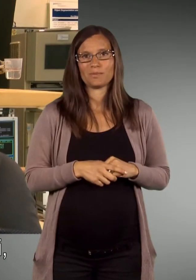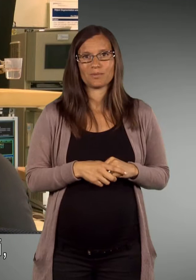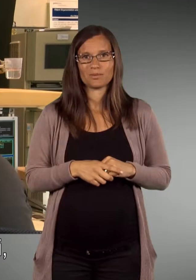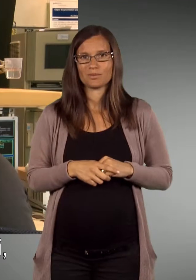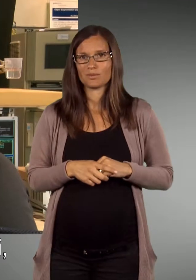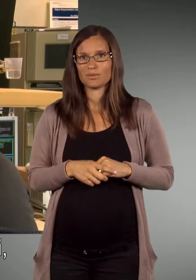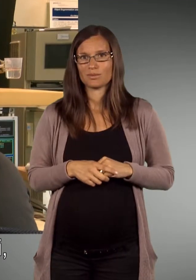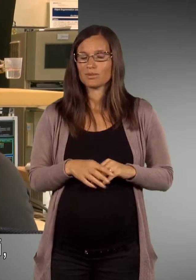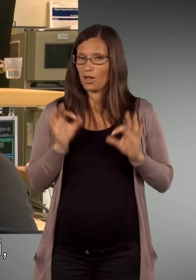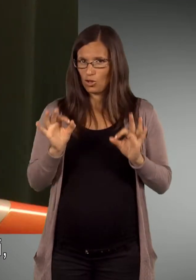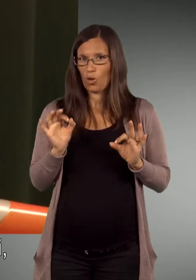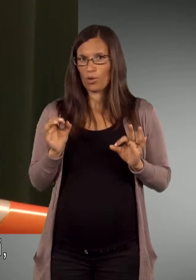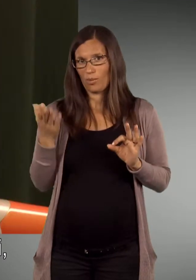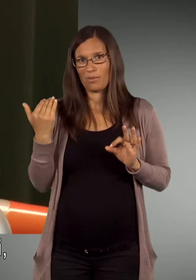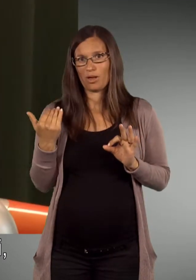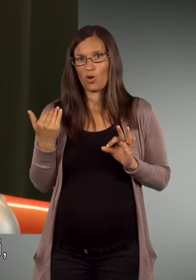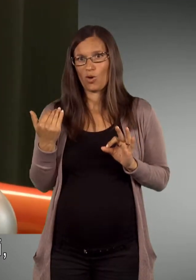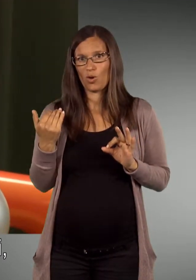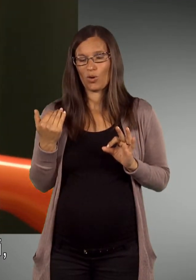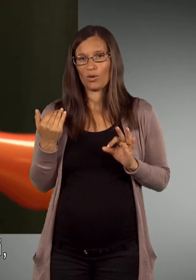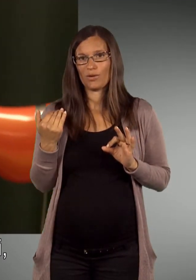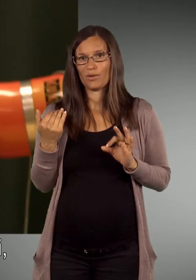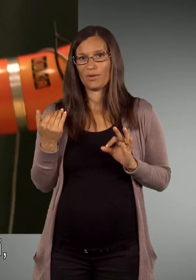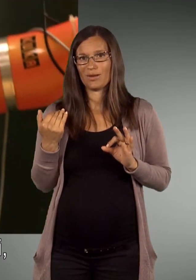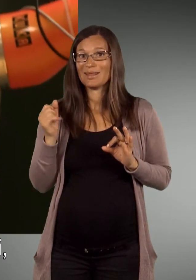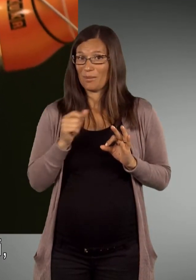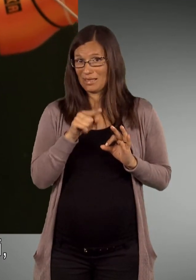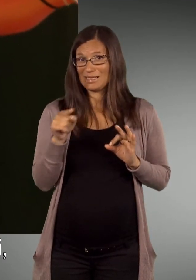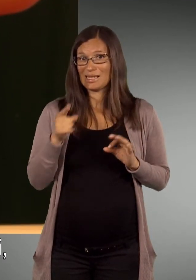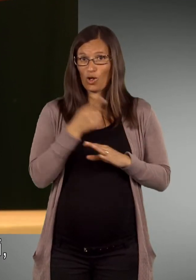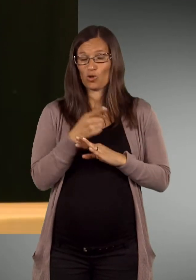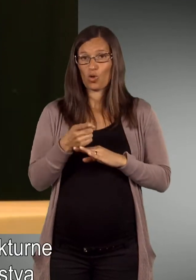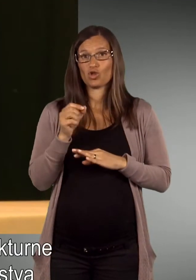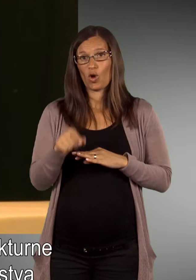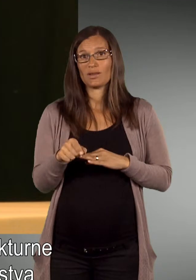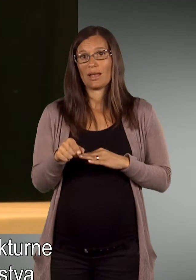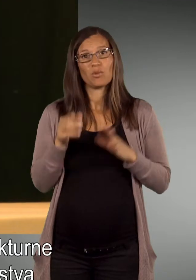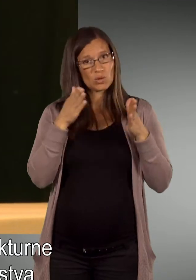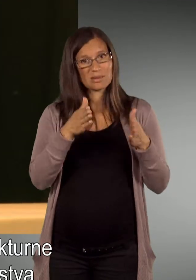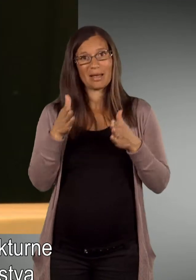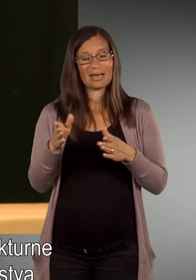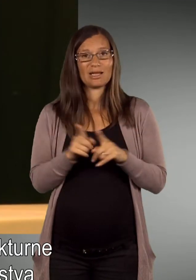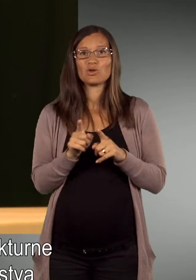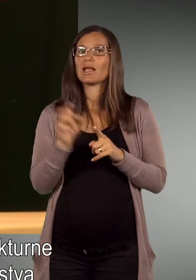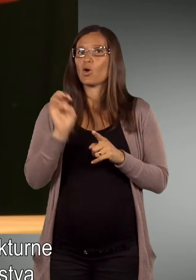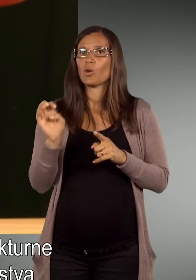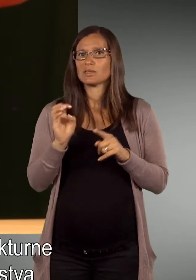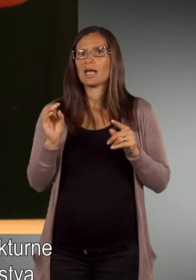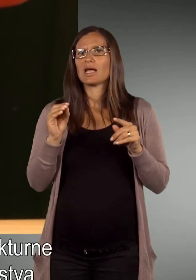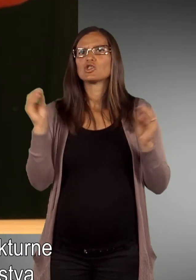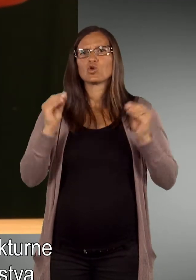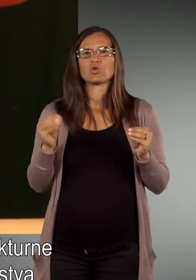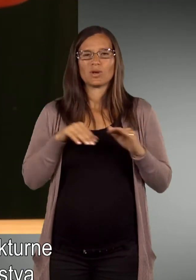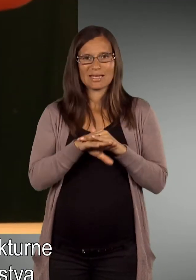No, dobro bi bilo, da bi tisti, ki odločajo o tem, usmerjali tudi evropske strukturne sklade,